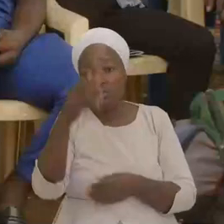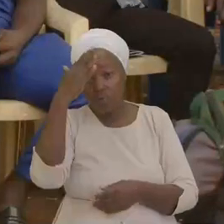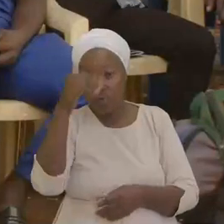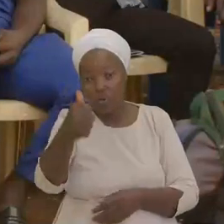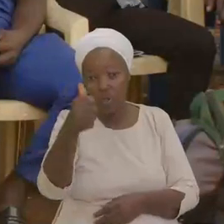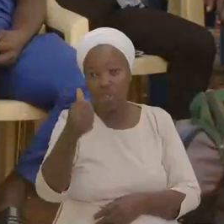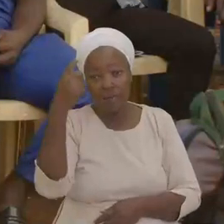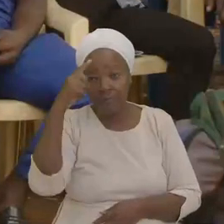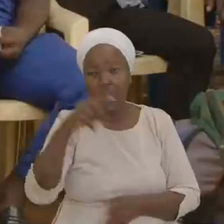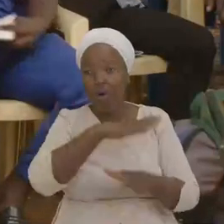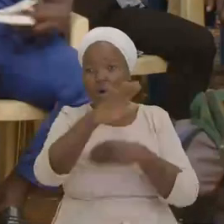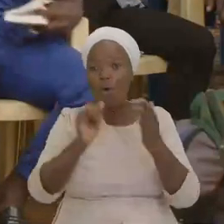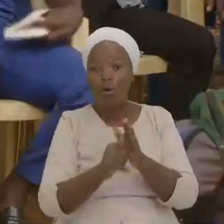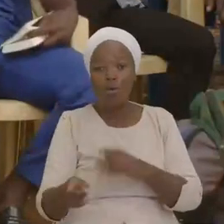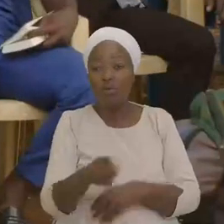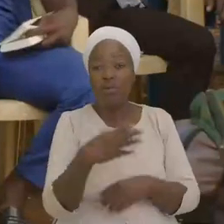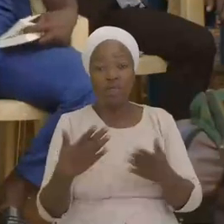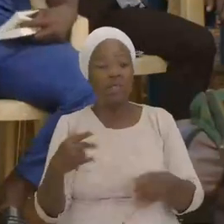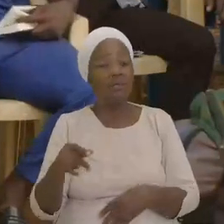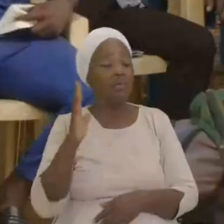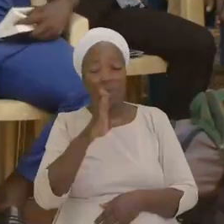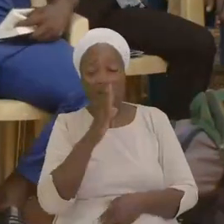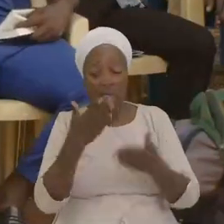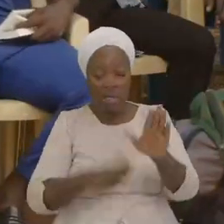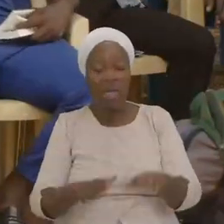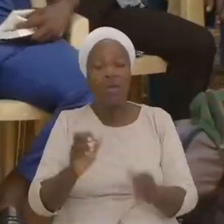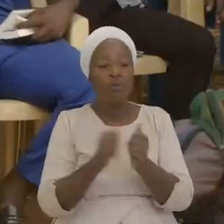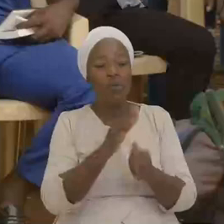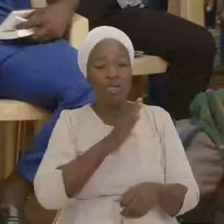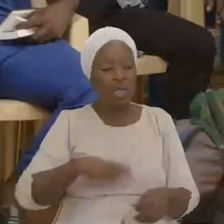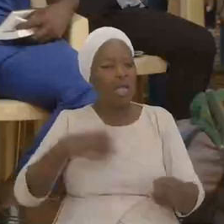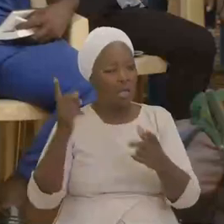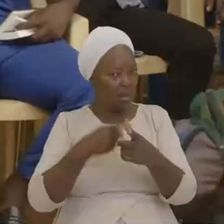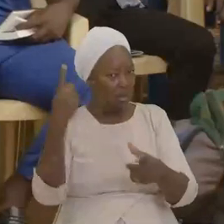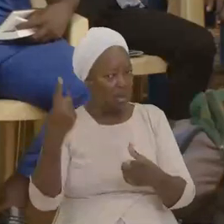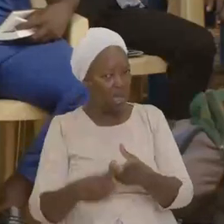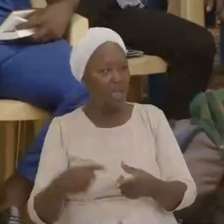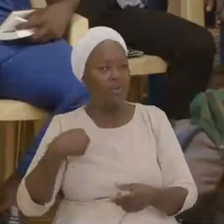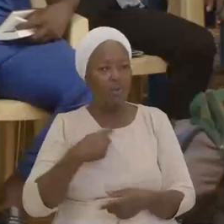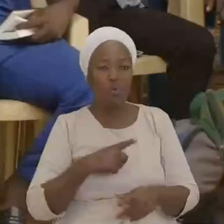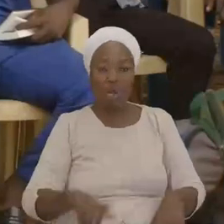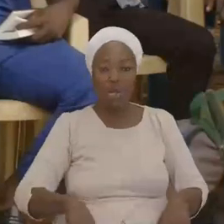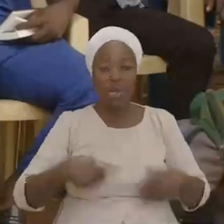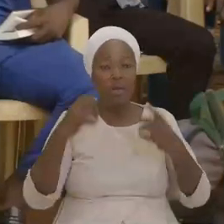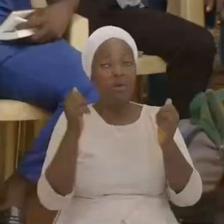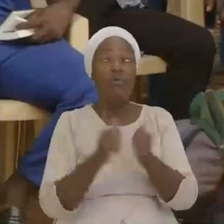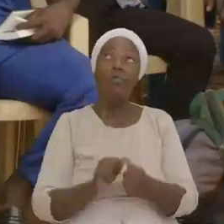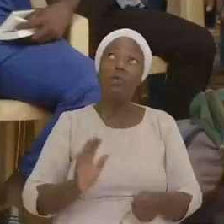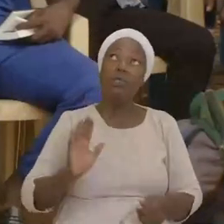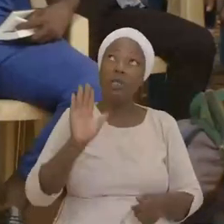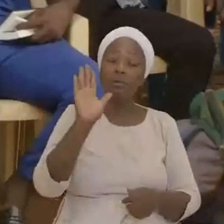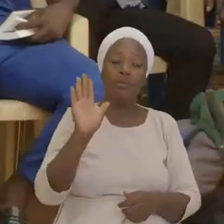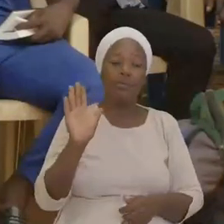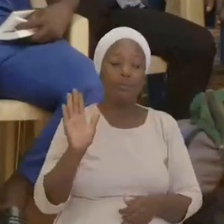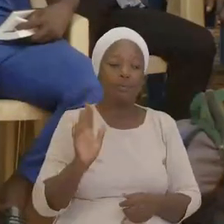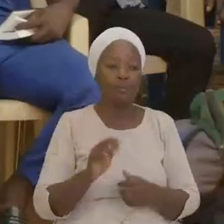les choses charnelles pour lesquelles on nous connaît, ou bien que toi-même tu reconnais dans ta vie, quand nous sommes morts